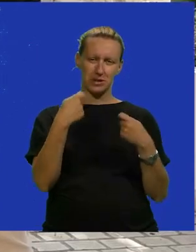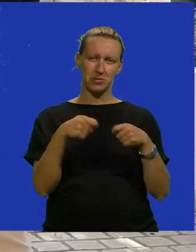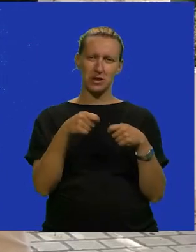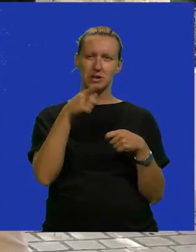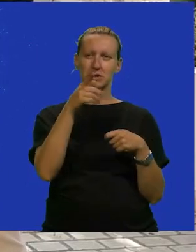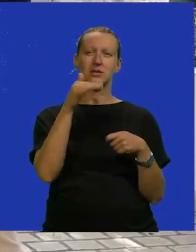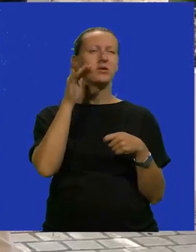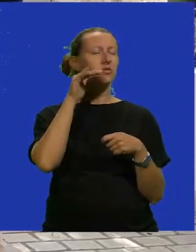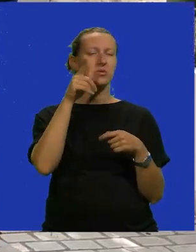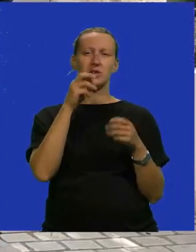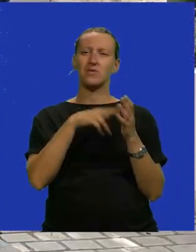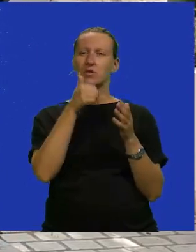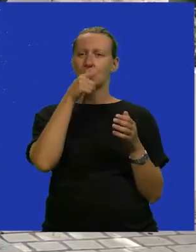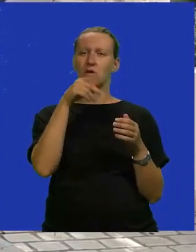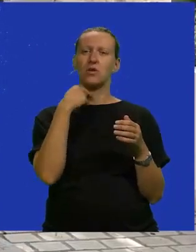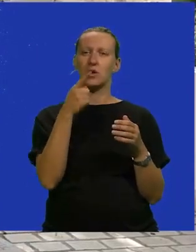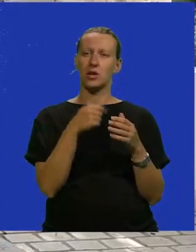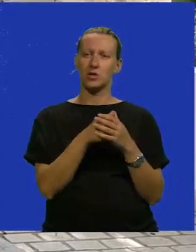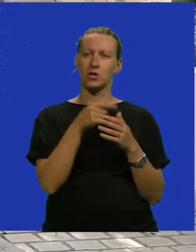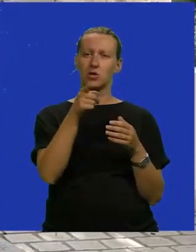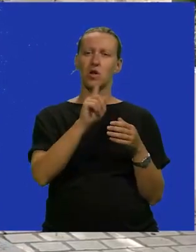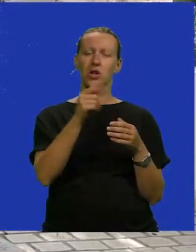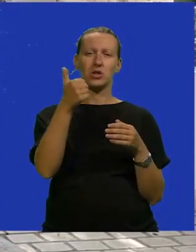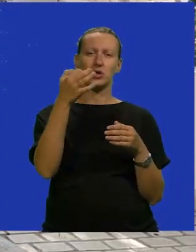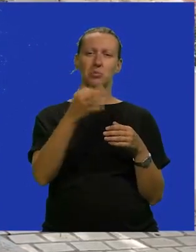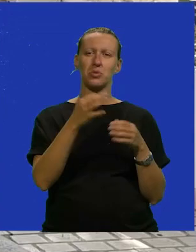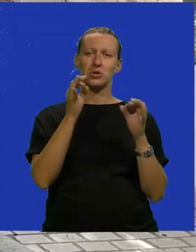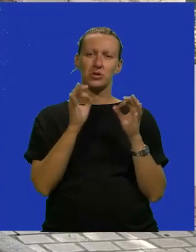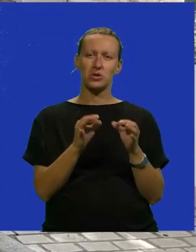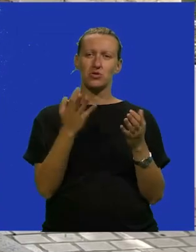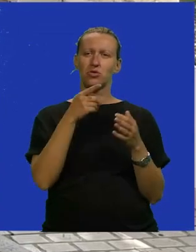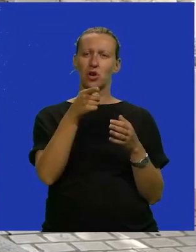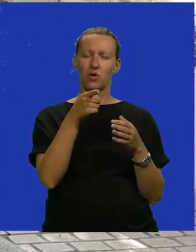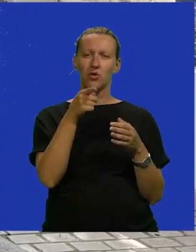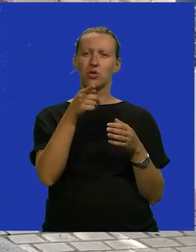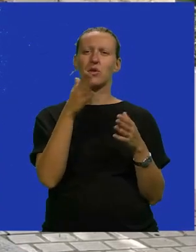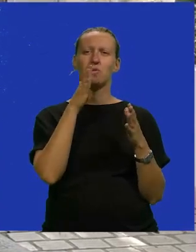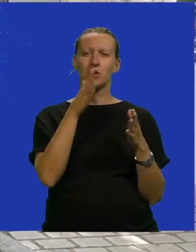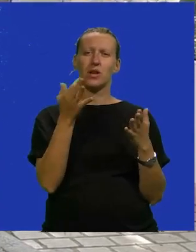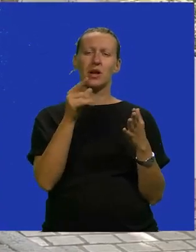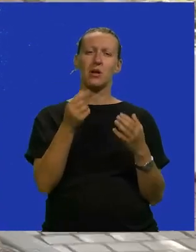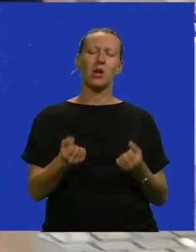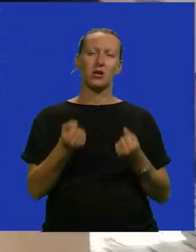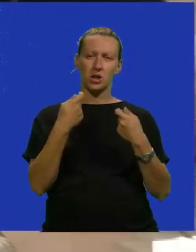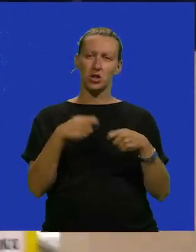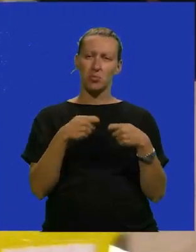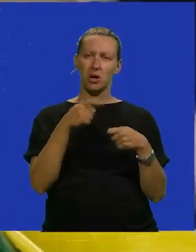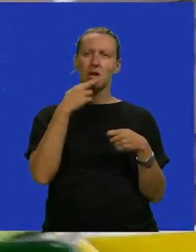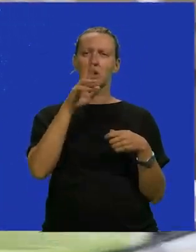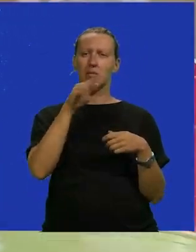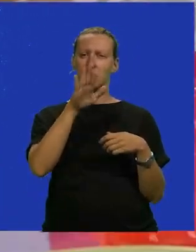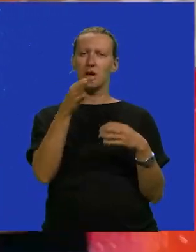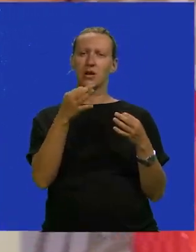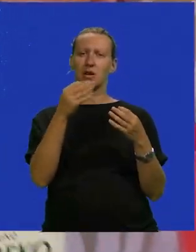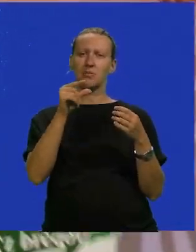plastiku, čuti ćemo Ivana ča on kaže. Mislim, to nije 100% sad sigurno šta je ovo. Znači, to je vjerojatno neka malo teža plastika. I onda kad imamo